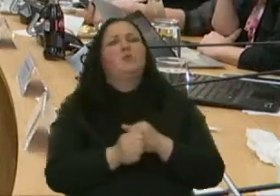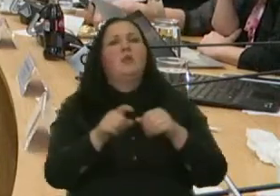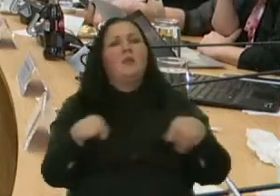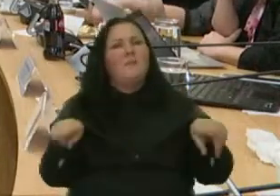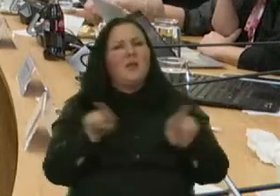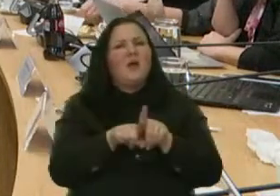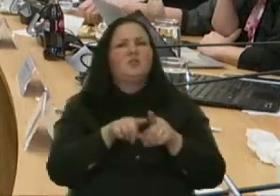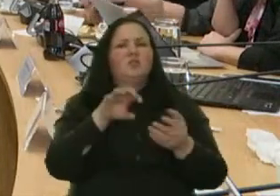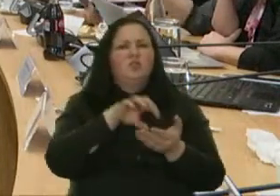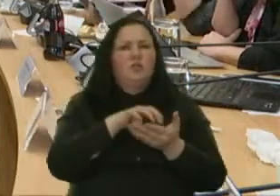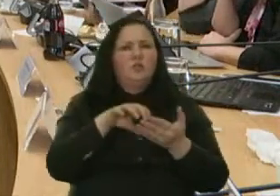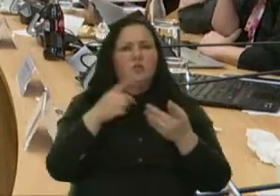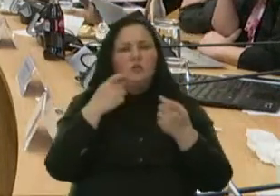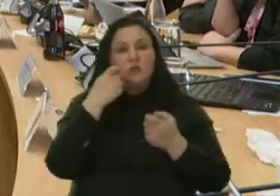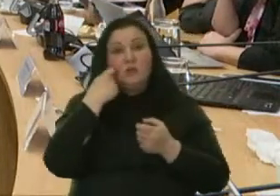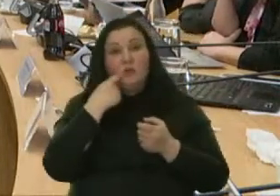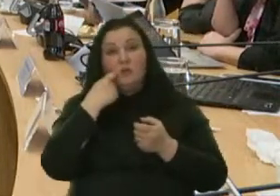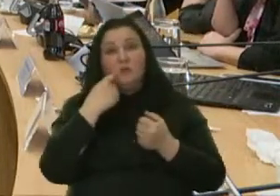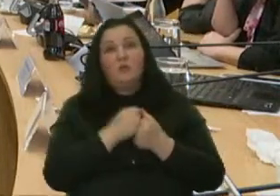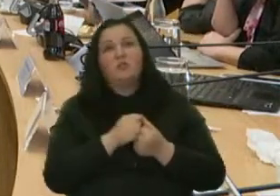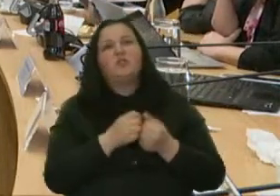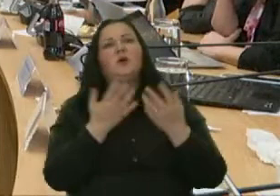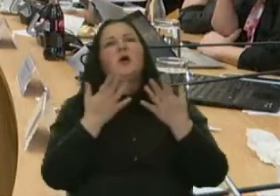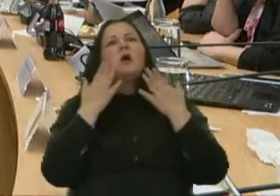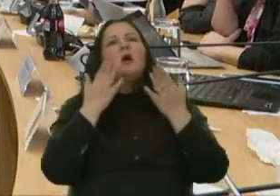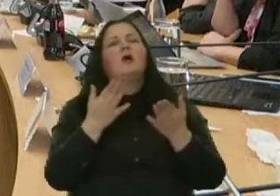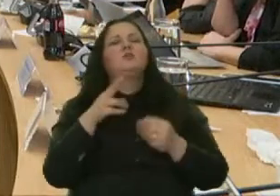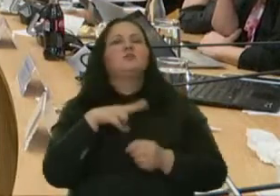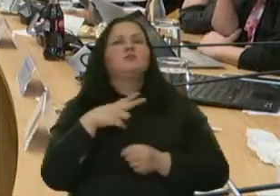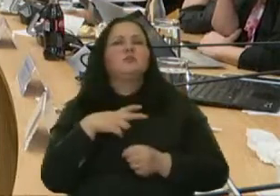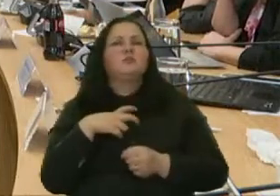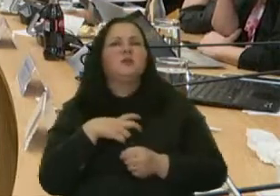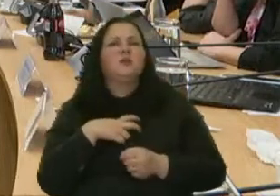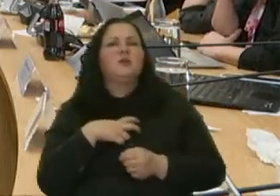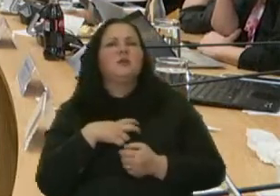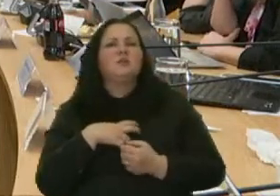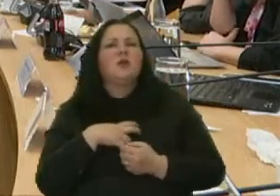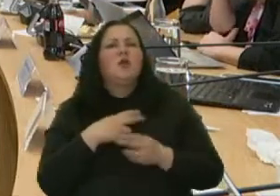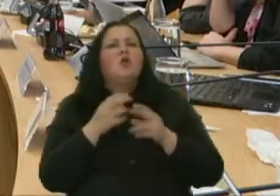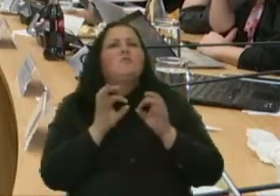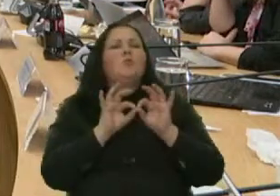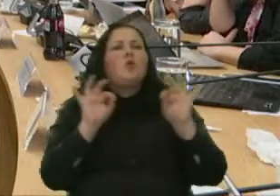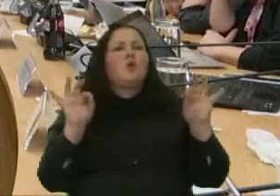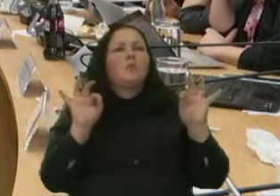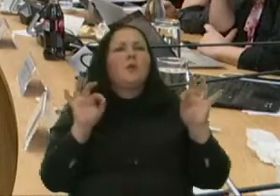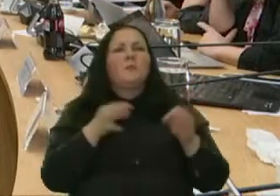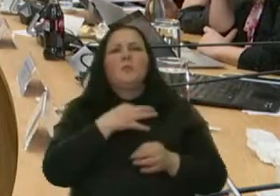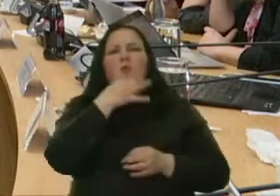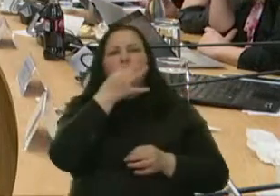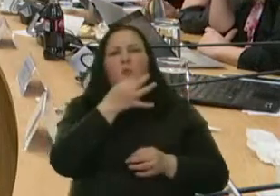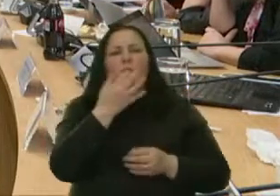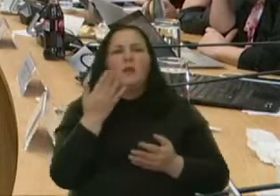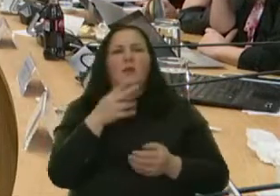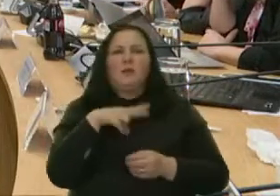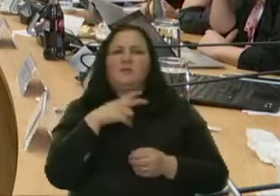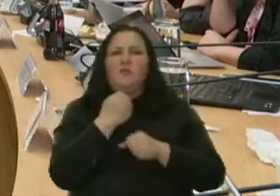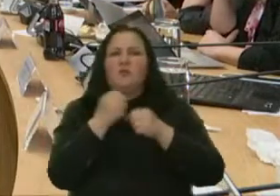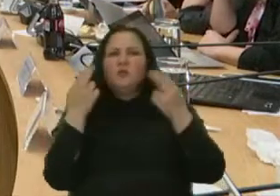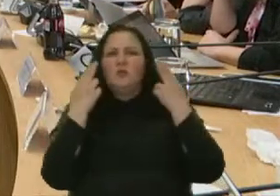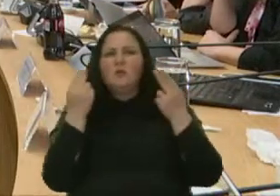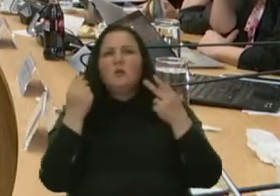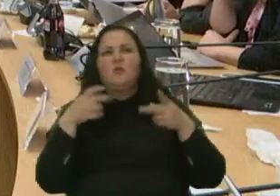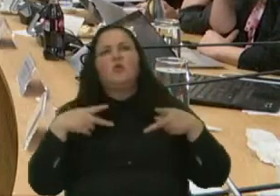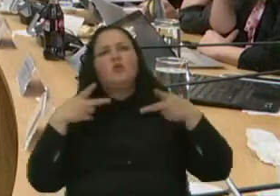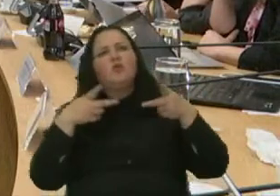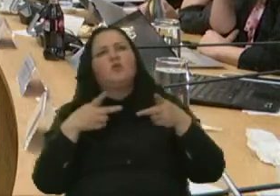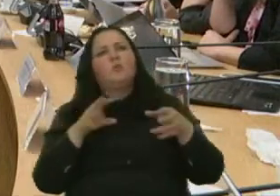zonă din Cluj Deci aceasta este rațiunea propunerii pe care o Considerăm foarte importantă a unui drum